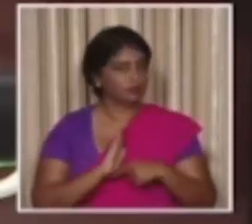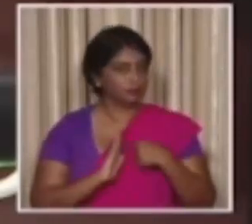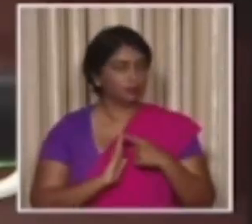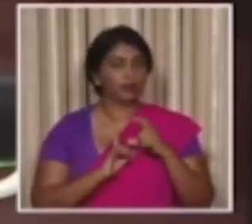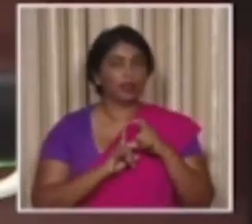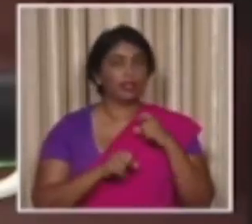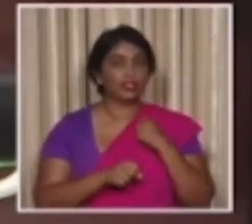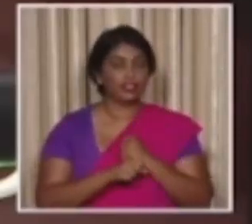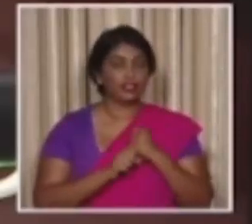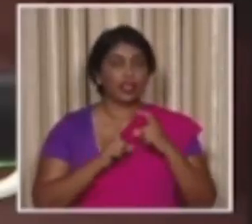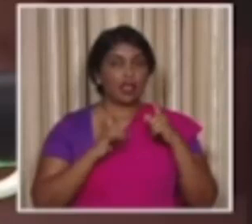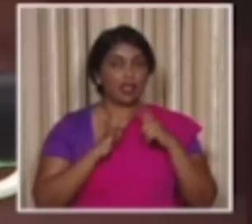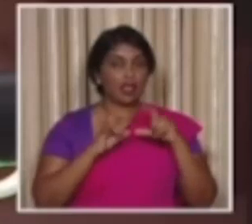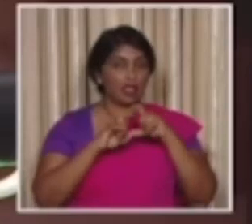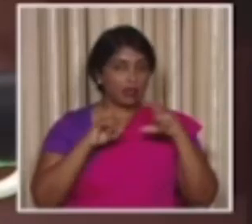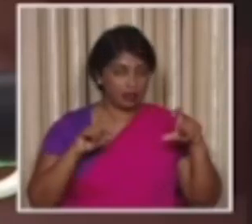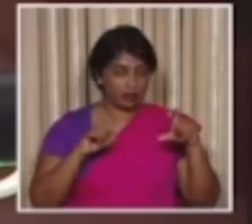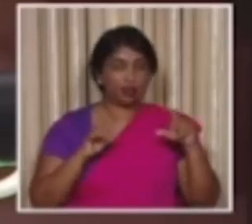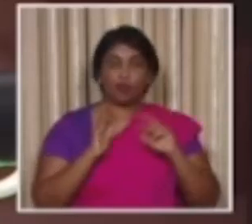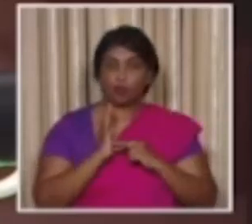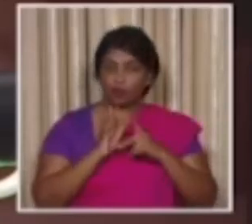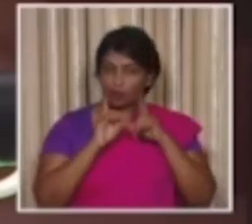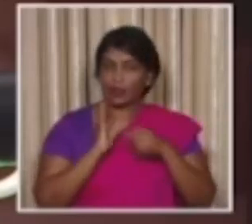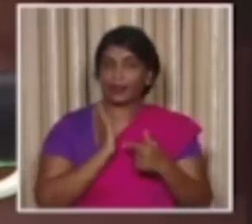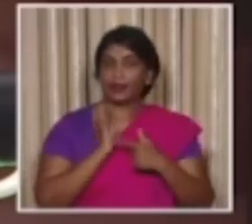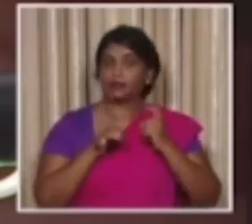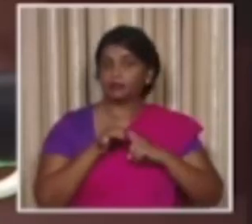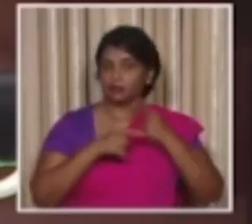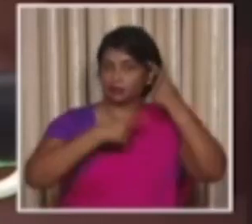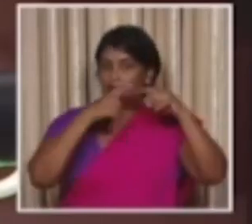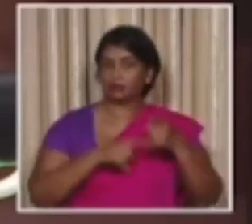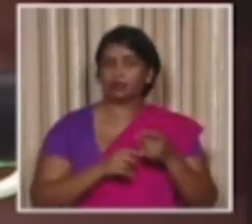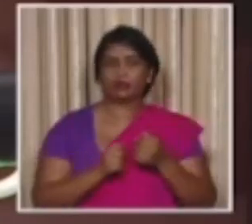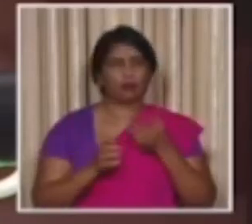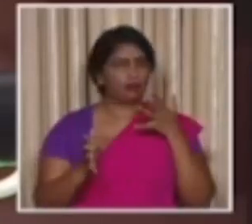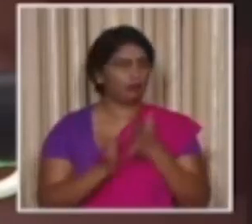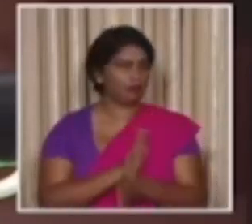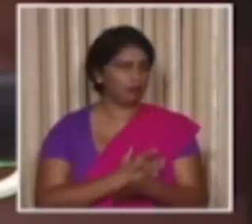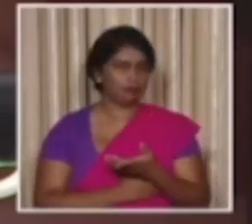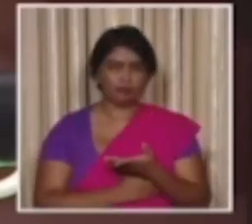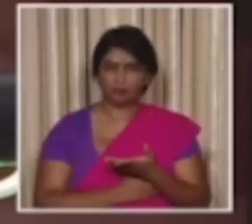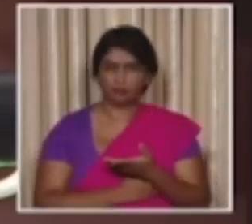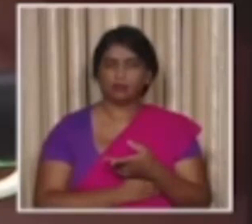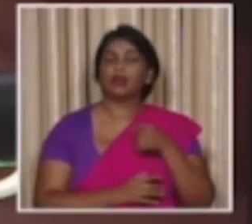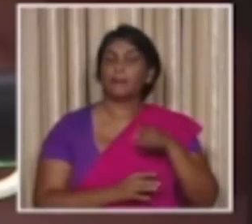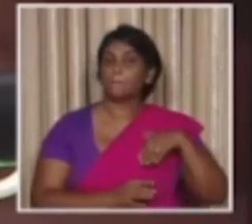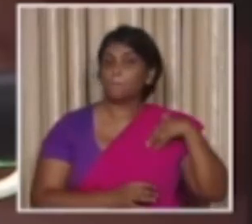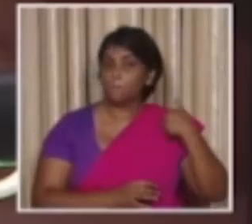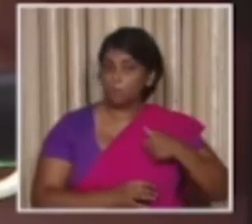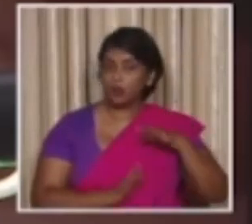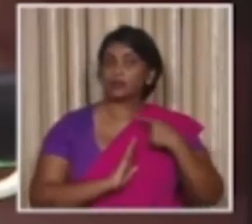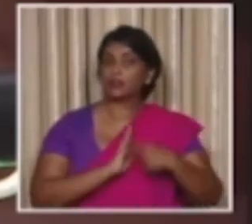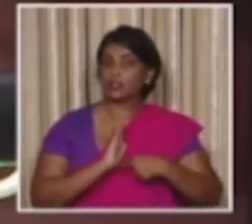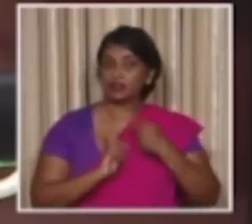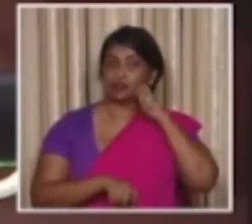ඩිජිටල් හැඳුනුම්පත් ව්‍යාපෘතියට අදාළ ටෙන්ඩර් ක්‍රියාවලිය අක්‍රමවත්භාවයේ හේතුවෙන් ප්‍රධාන වශයෙන්ම ශ්‍රී